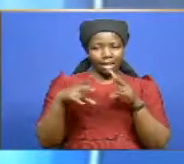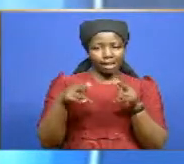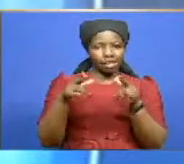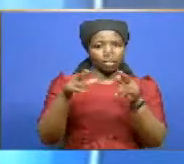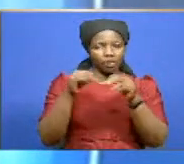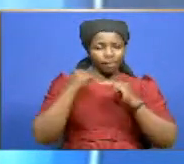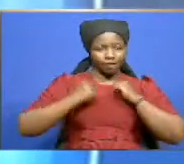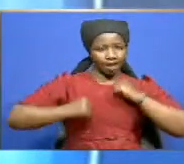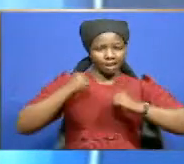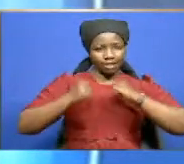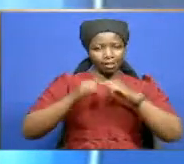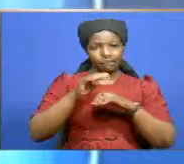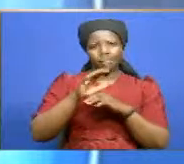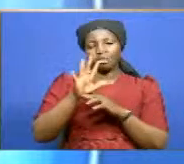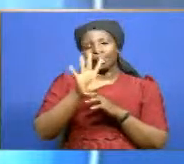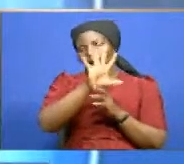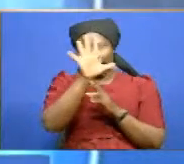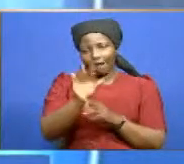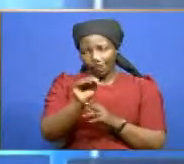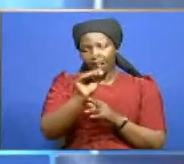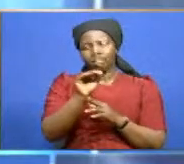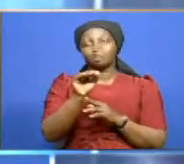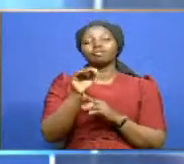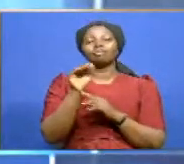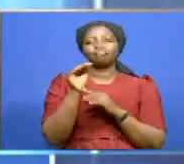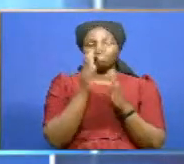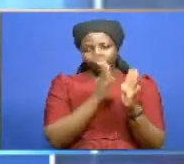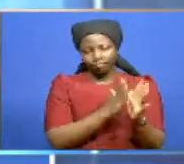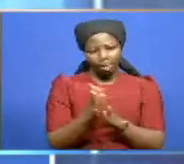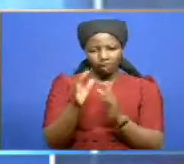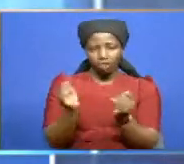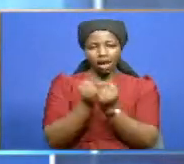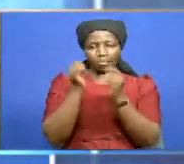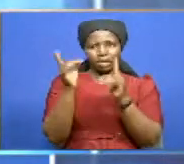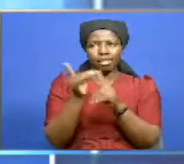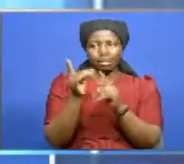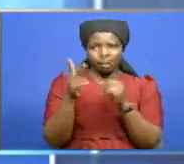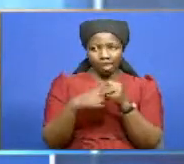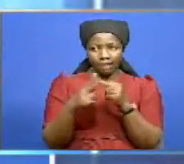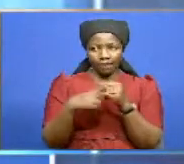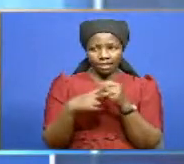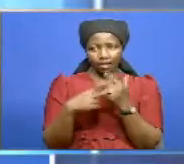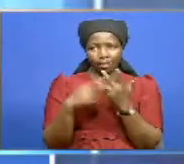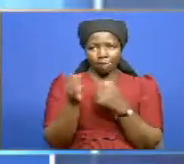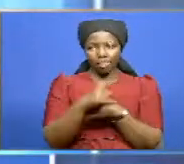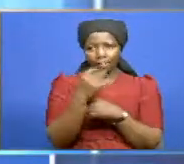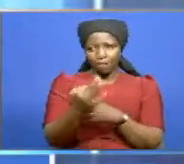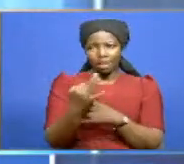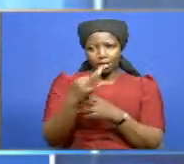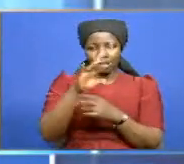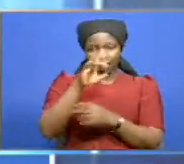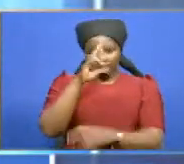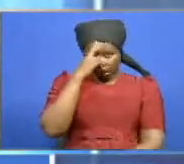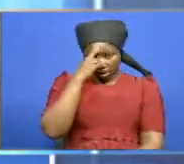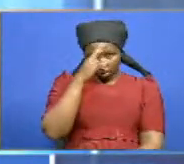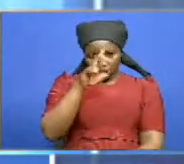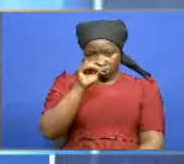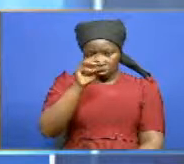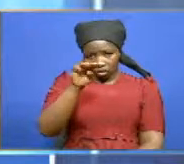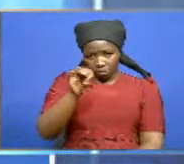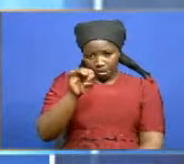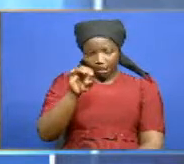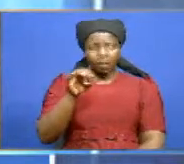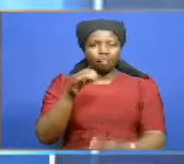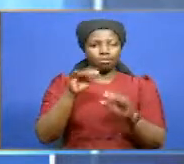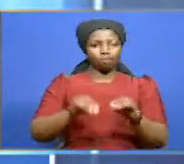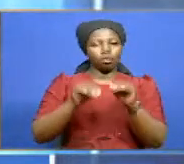Afrika yaliyokuwa yameratibiwa kuandaliwa tarehe 6 na 7 mwezi Machi jijini Lome, Togo yameahirishwa. Shirikisho la riadha humo